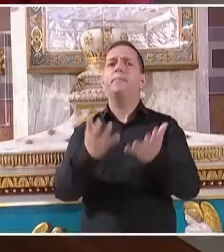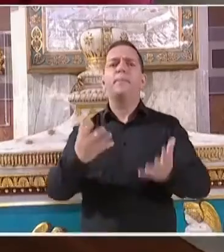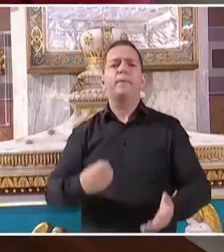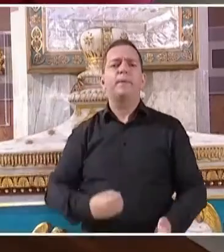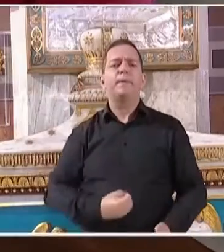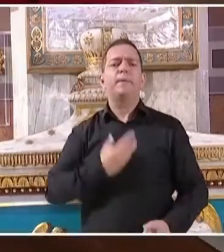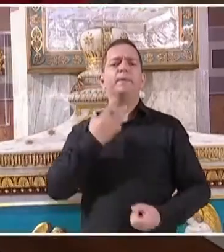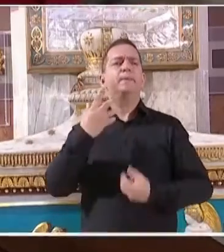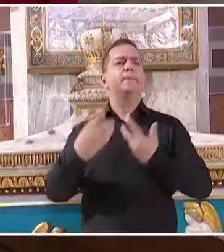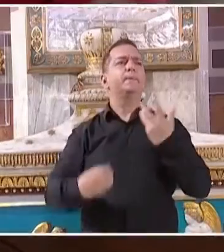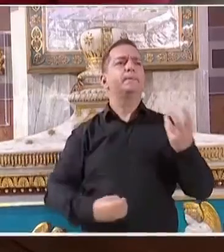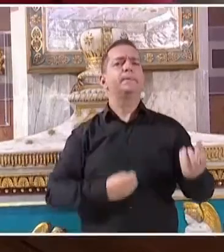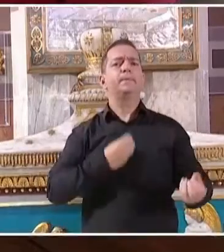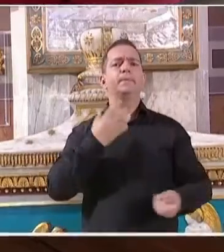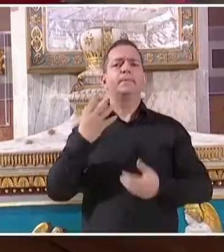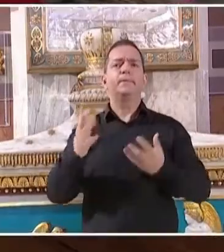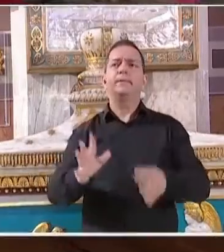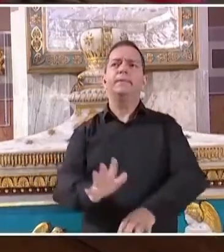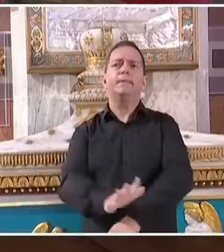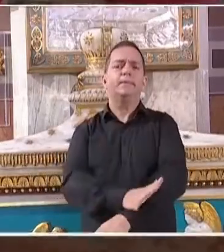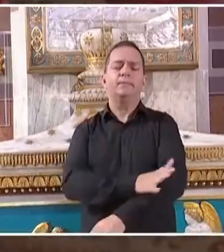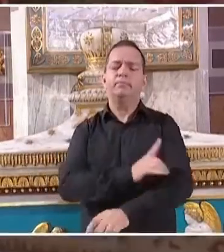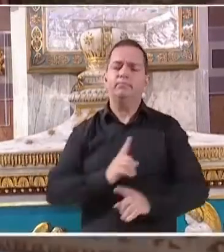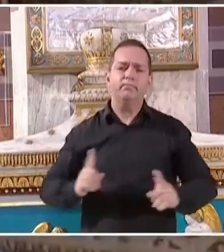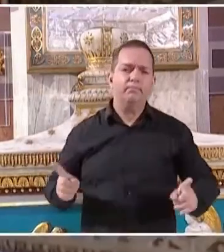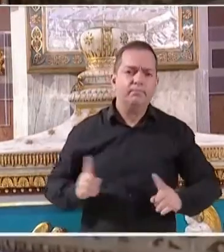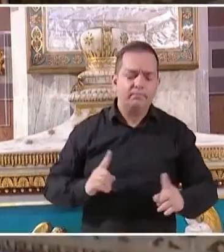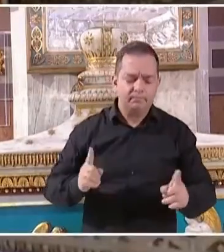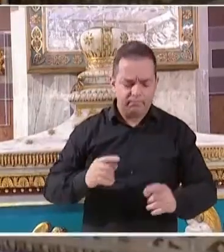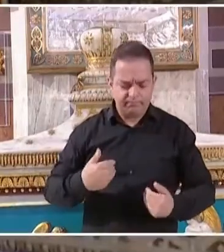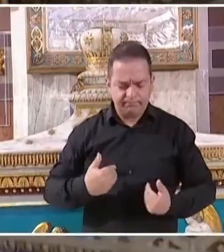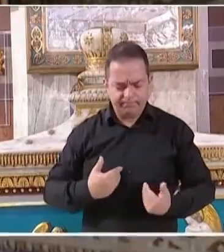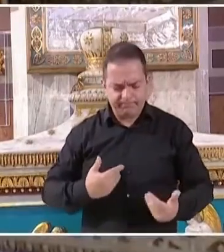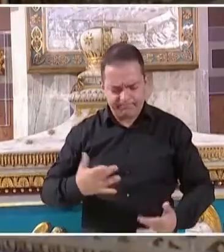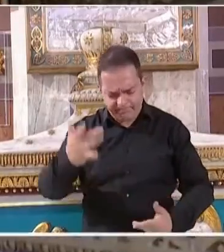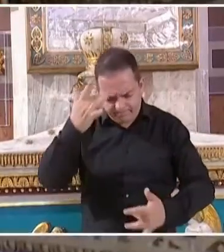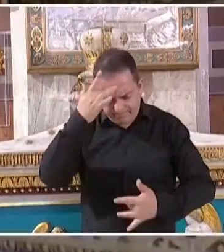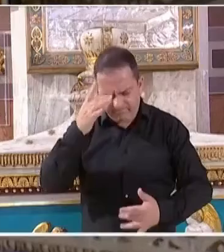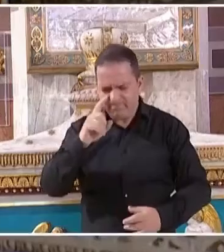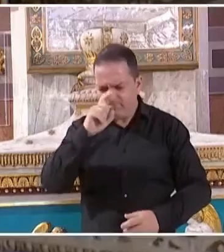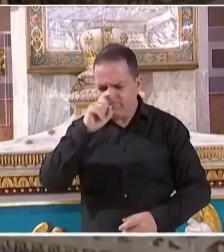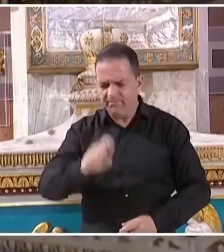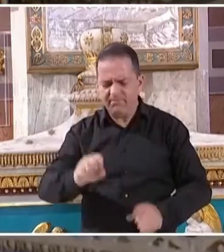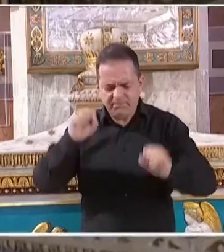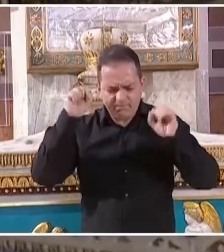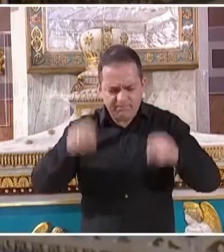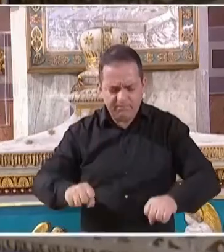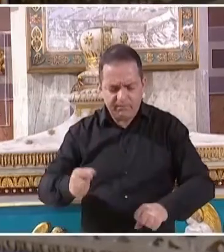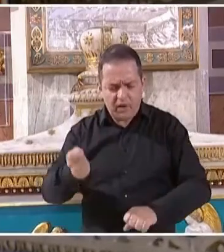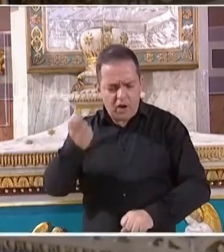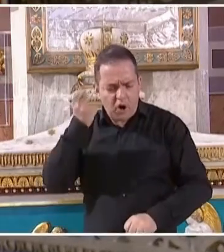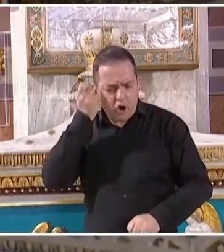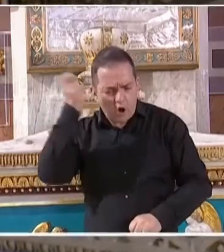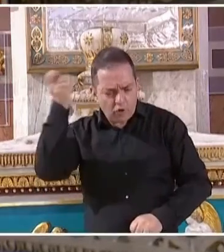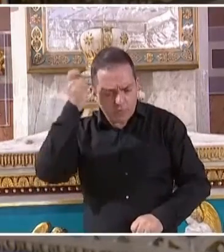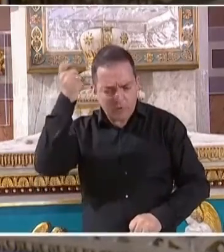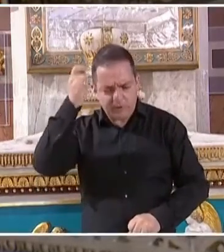συναισθηματισμός, αλλά ως συνειδητή οφειλή ευγνωμοσύνης